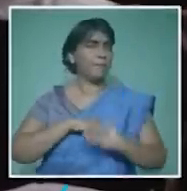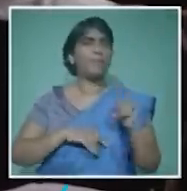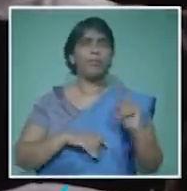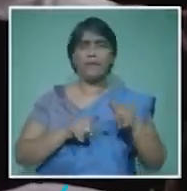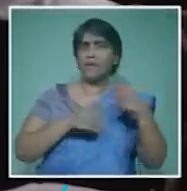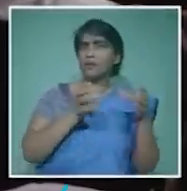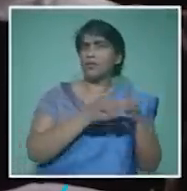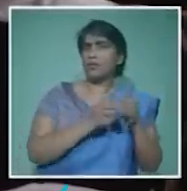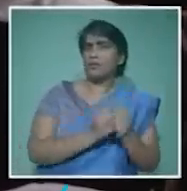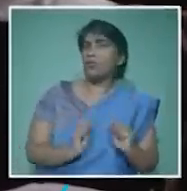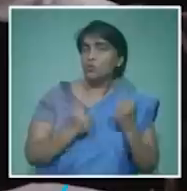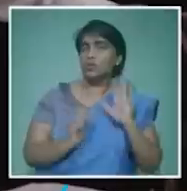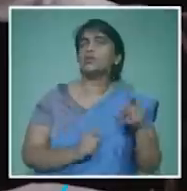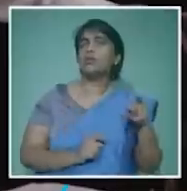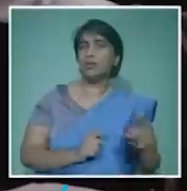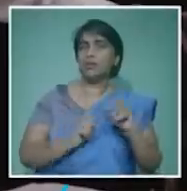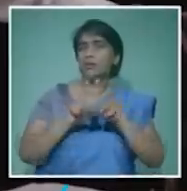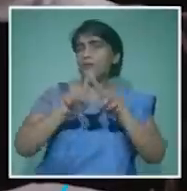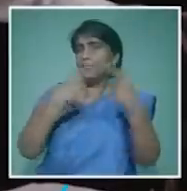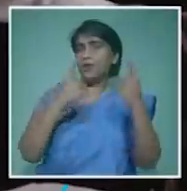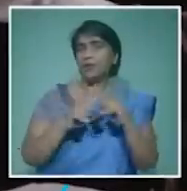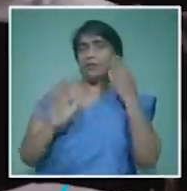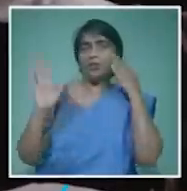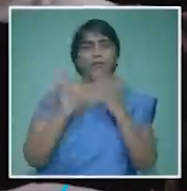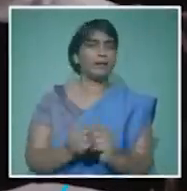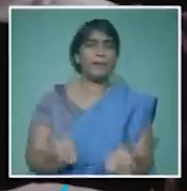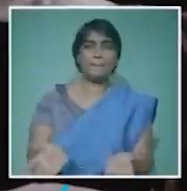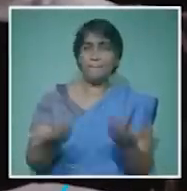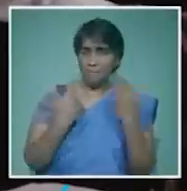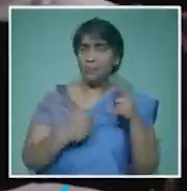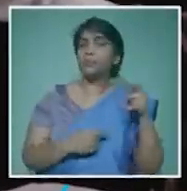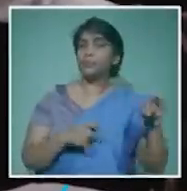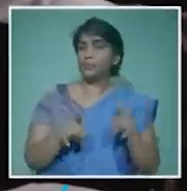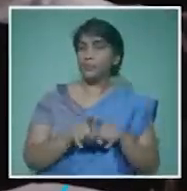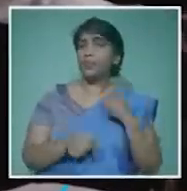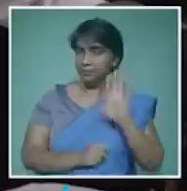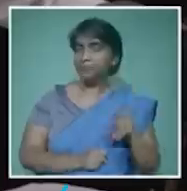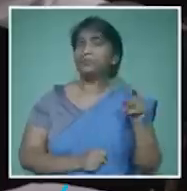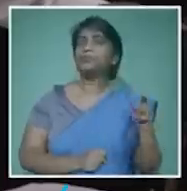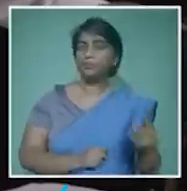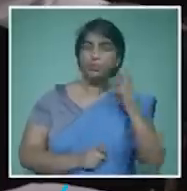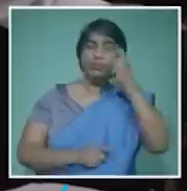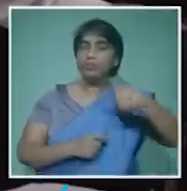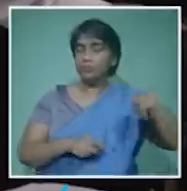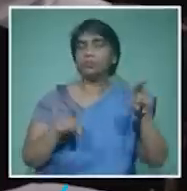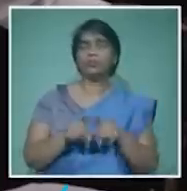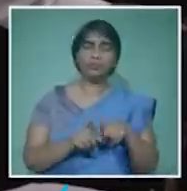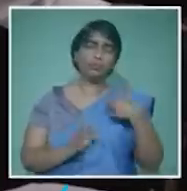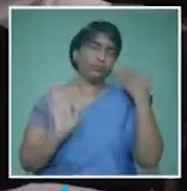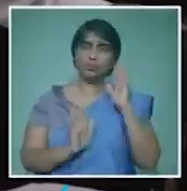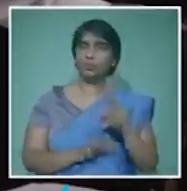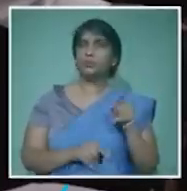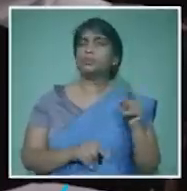විවිධ කණ්ඩායම්න්ට උත්සාහයක් තිබෙනවා විවිධ වර්ගයේ මූලධාර්මික ගැටුම් නිර්මාණය කරන්න. ඒ නිසා රජයක් හැටියටත් ජනතාවක් හැටියටත් අපි සැලකිලිමත්